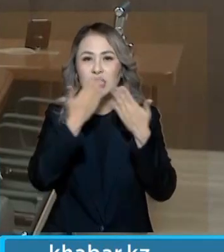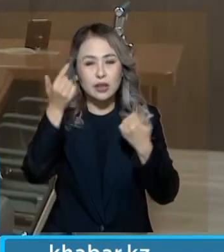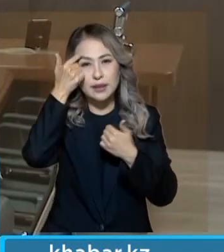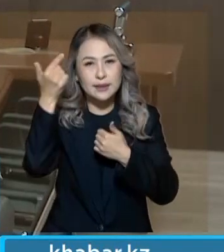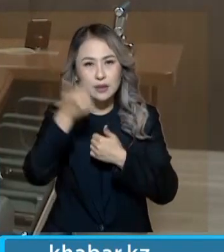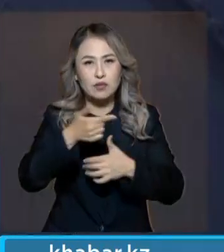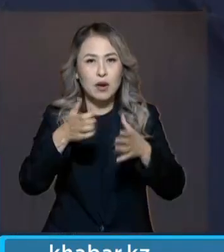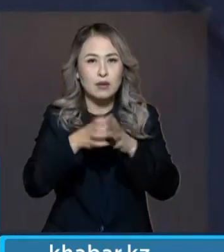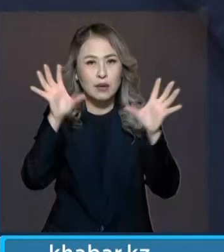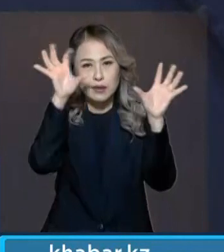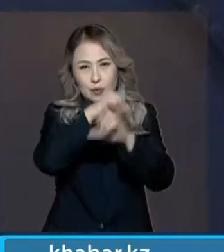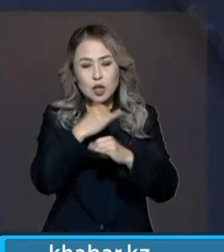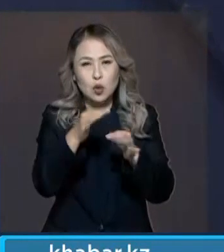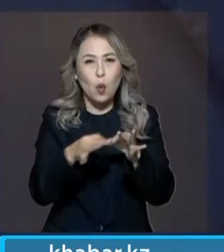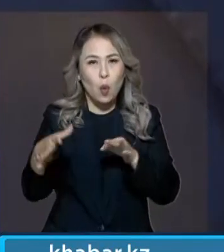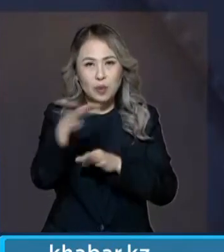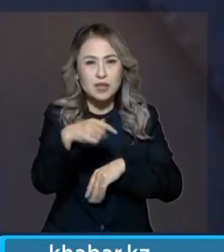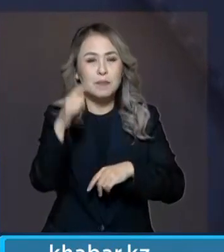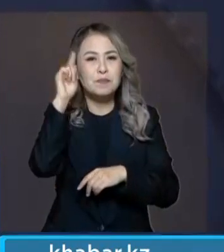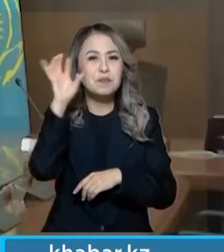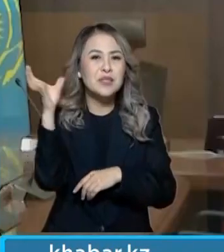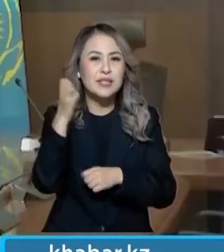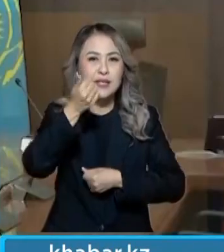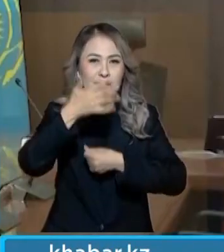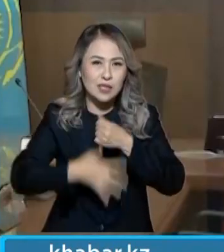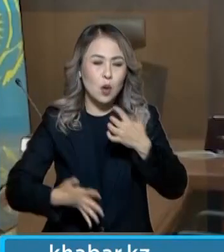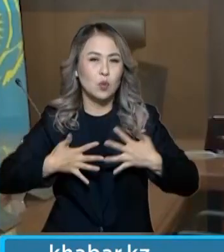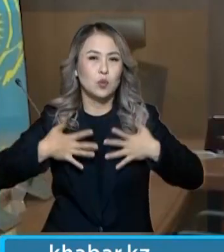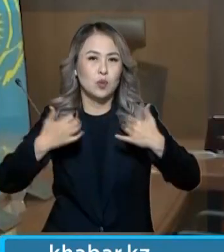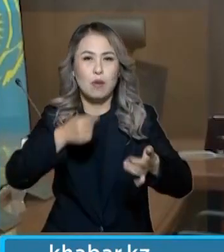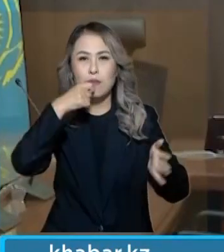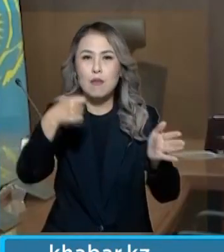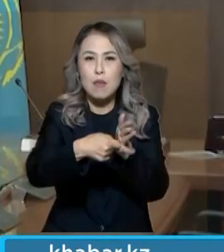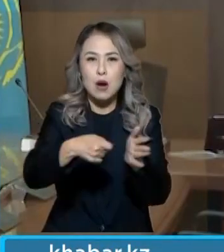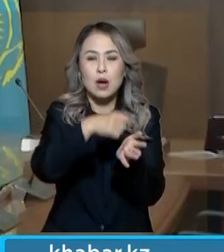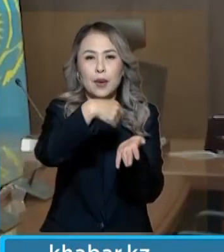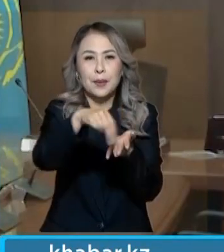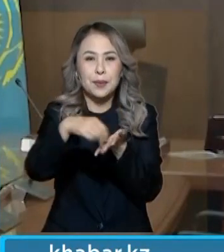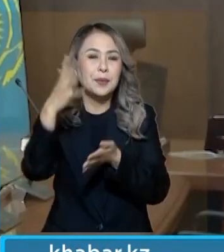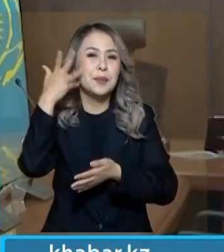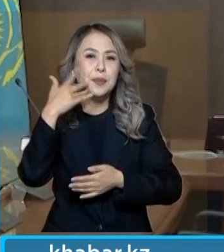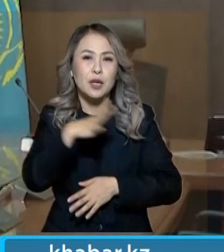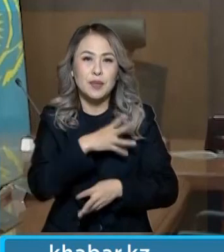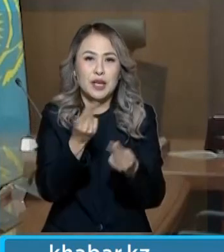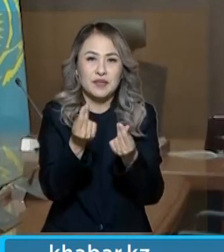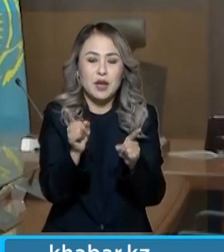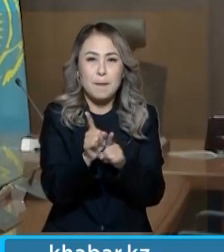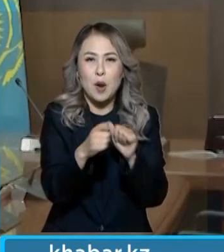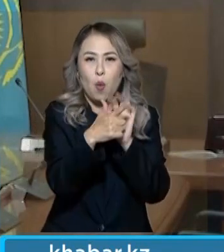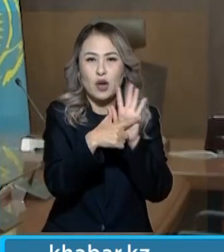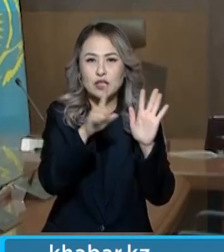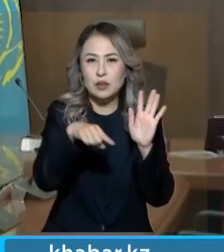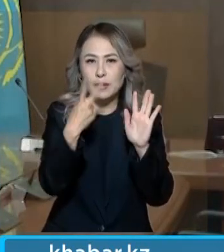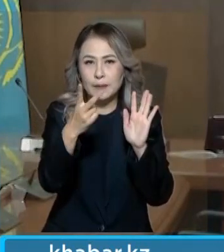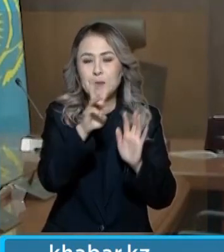талаптарын негізсіз қойған. Облыстық психикалық денсаулық орталығын науқастарды тамақтандыру қызметін сатып алу кезінде қаржыны 17,2